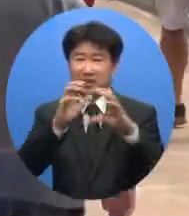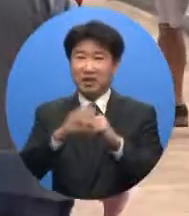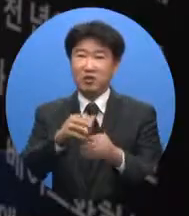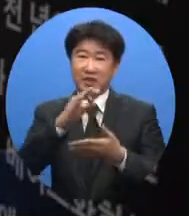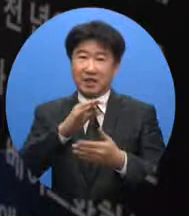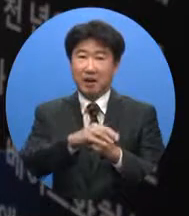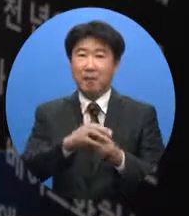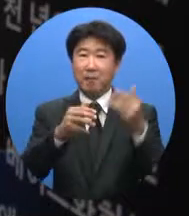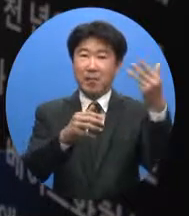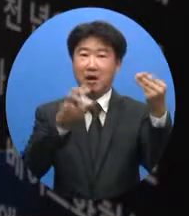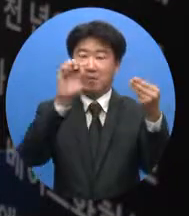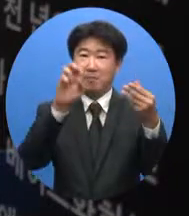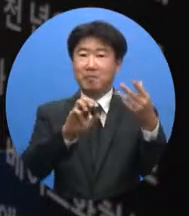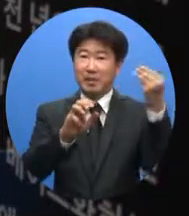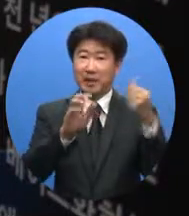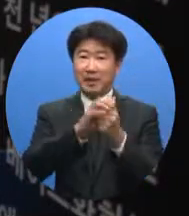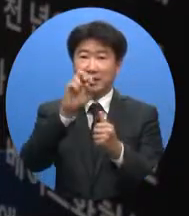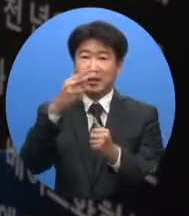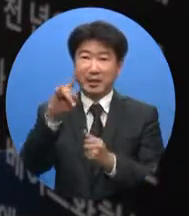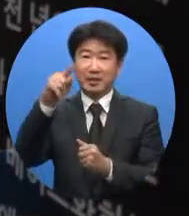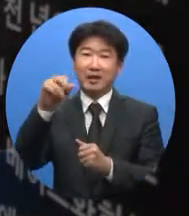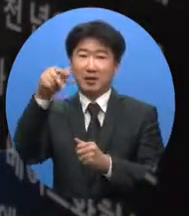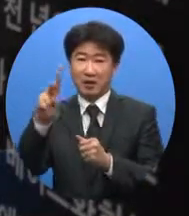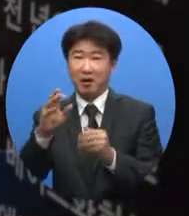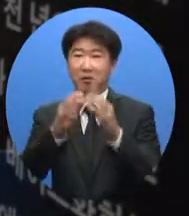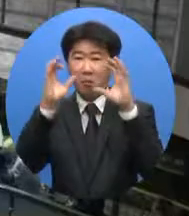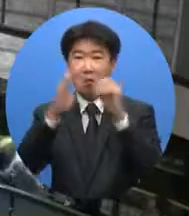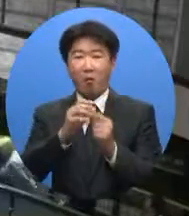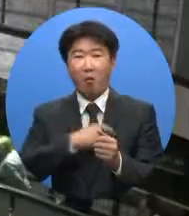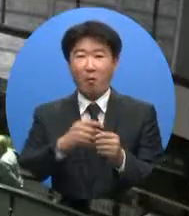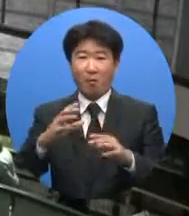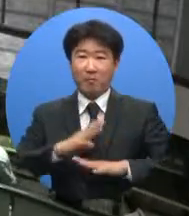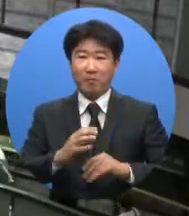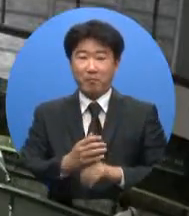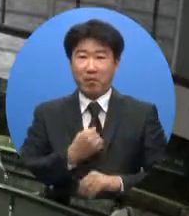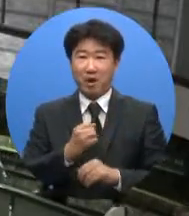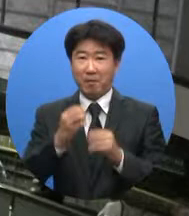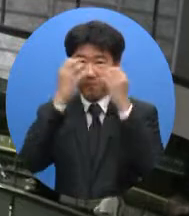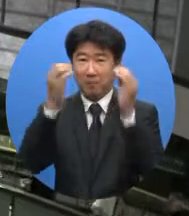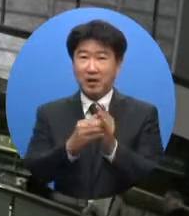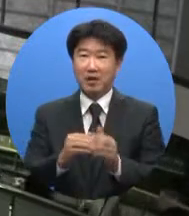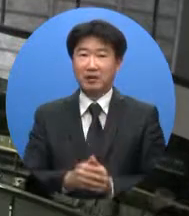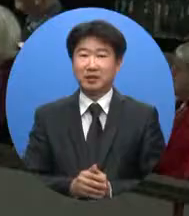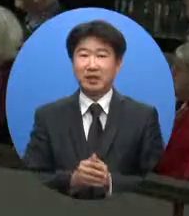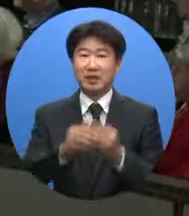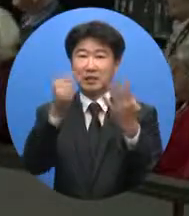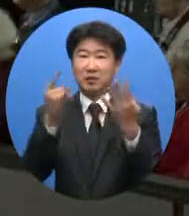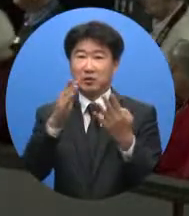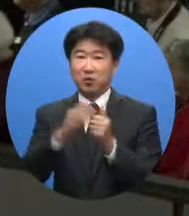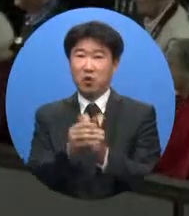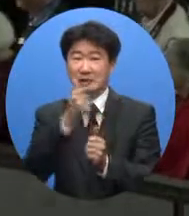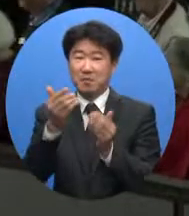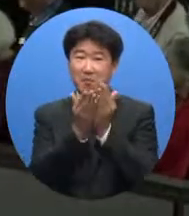장경판전과 팔만대장경을 보고 놀라움을 금치 못했습니다. 크루즈 인바운드 대표는 내년에도 4회 정도 크루즈